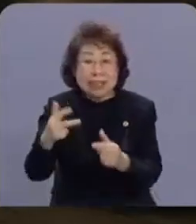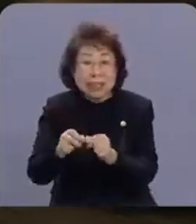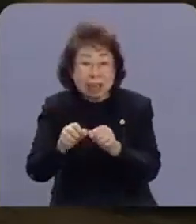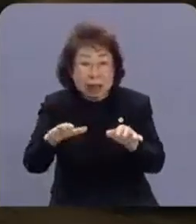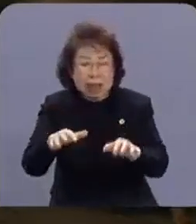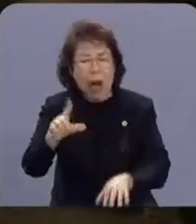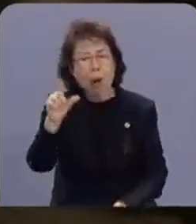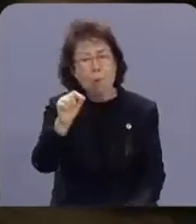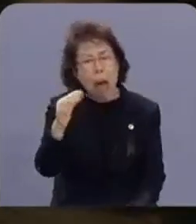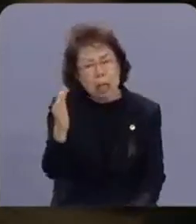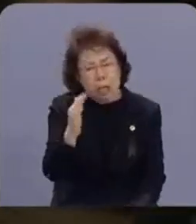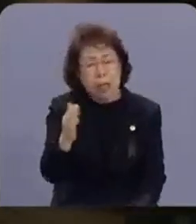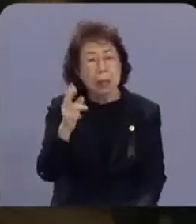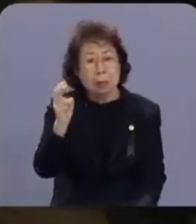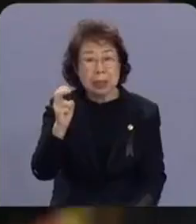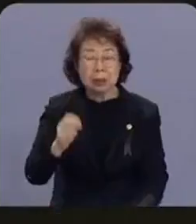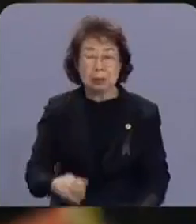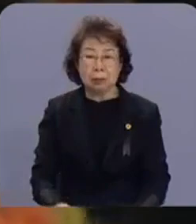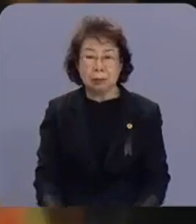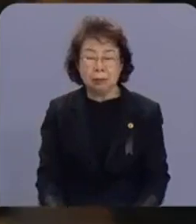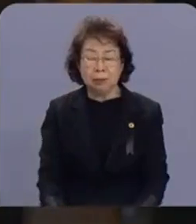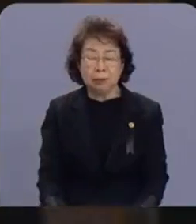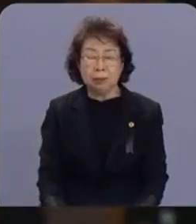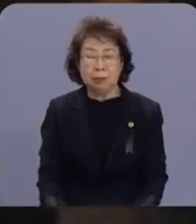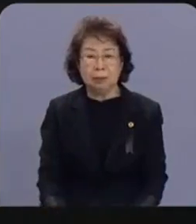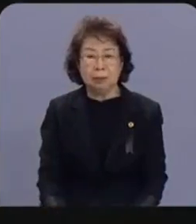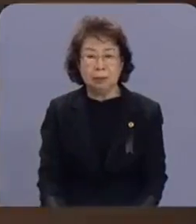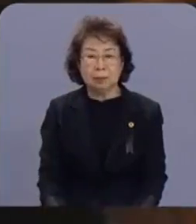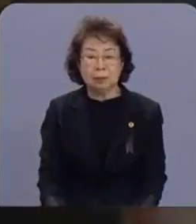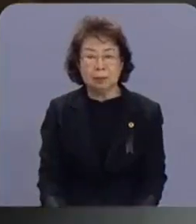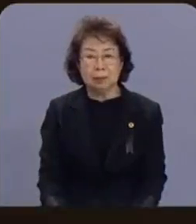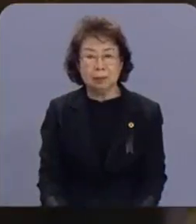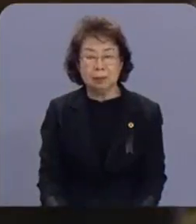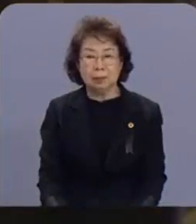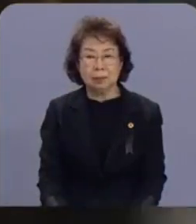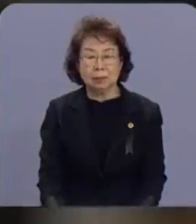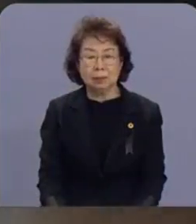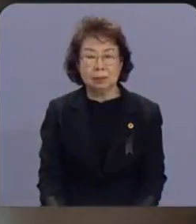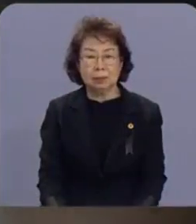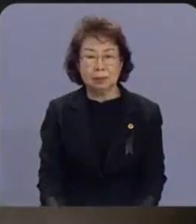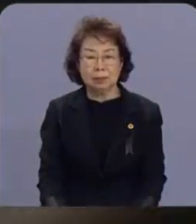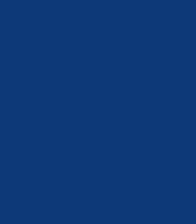때는 1만 명 안팎이 될 것으로 예상했습니다. KBS 뉴스 이상준입니다.